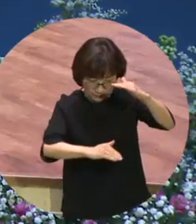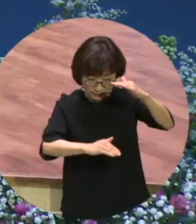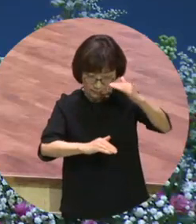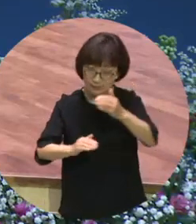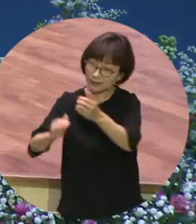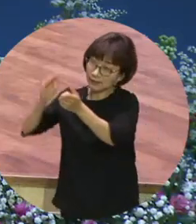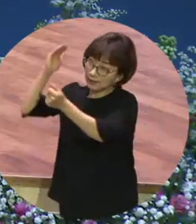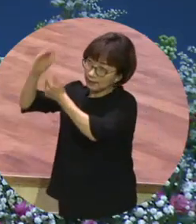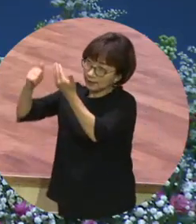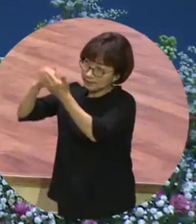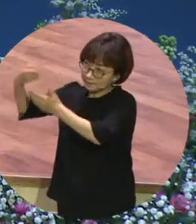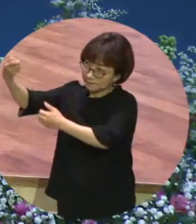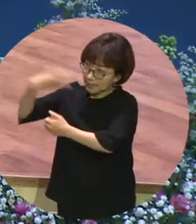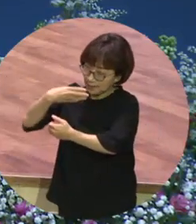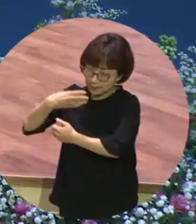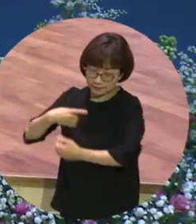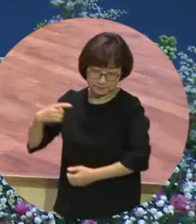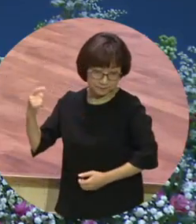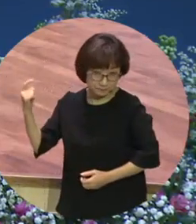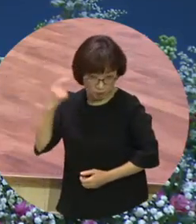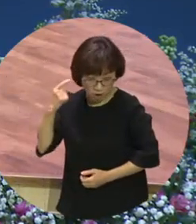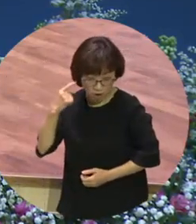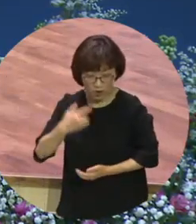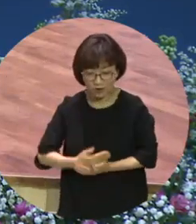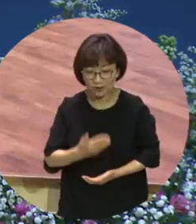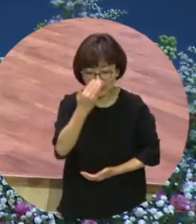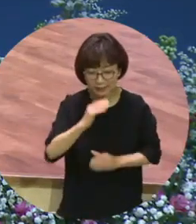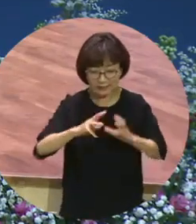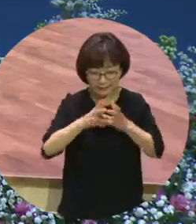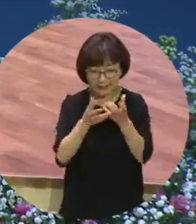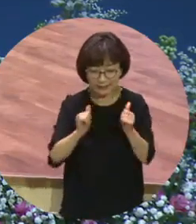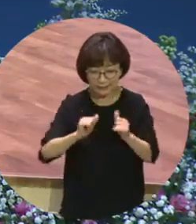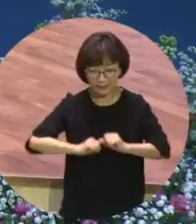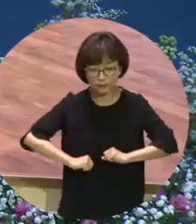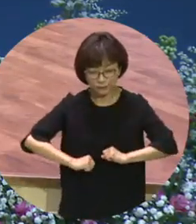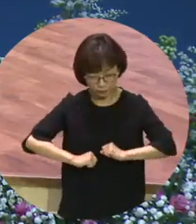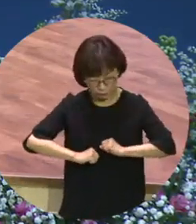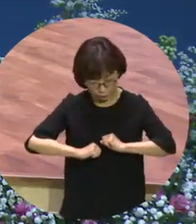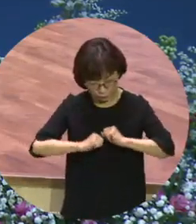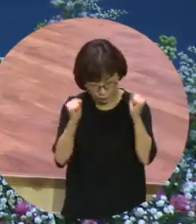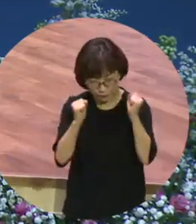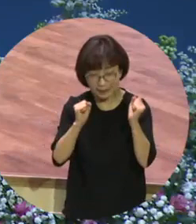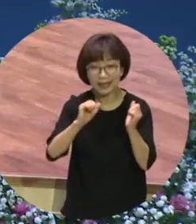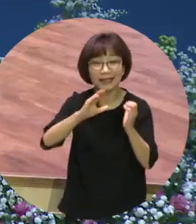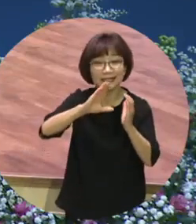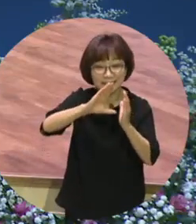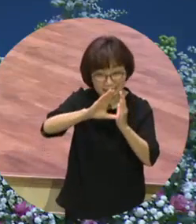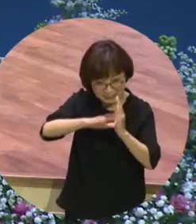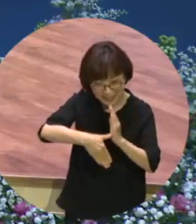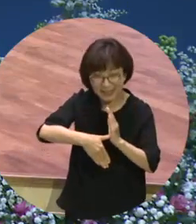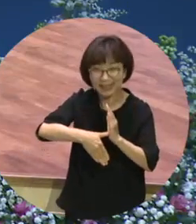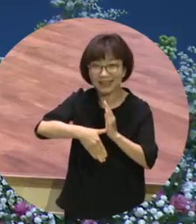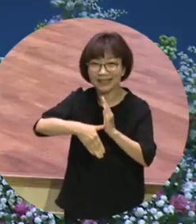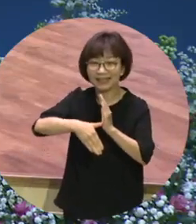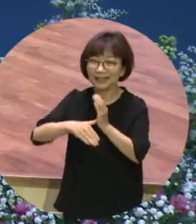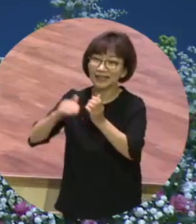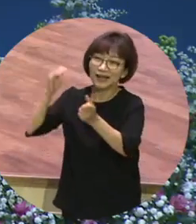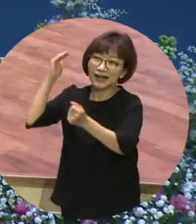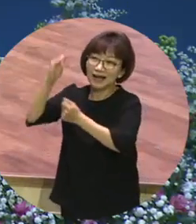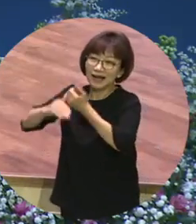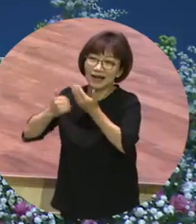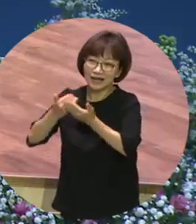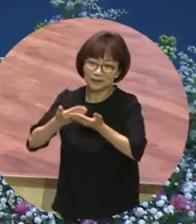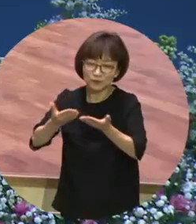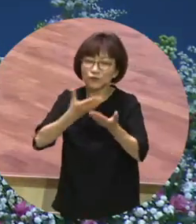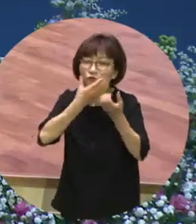하나님의 음성을 듣고 이스라엘 백성들이 순종을 했을 때 주어지는 그런 축복의